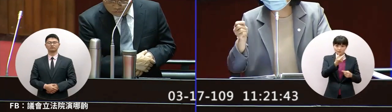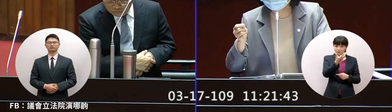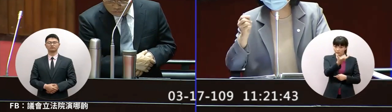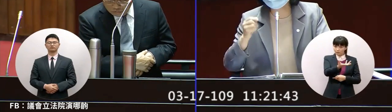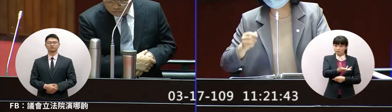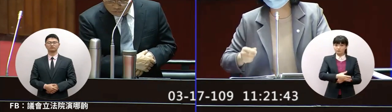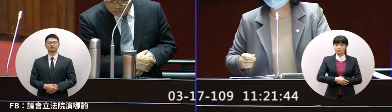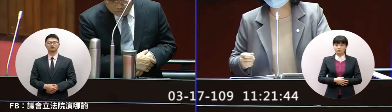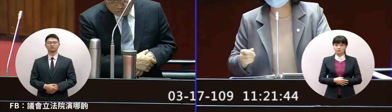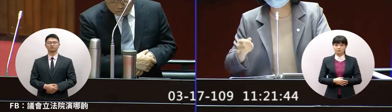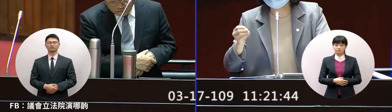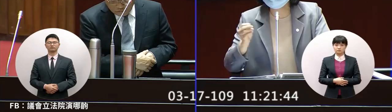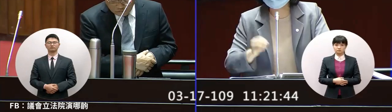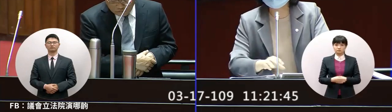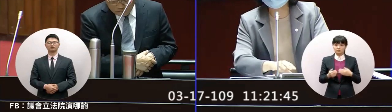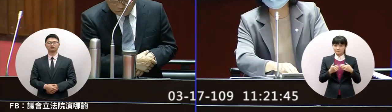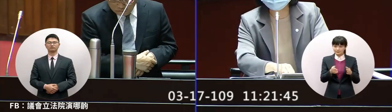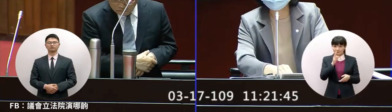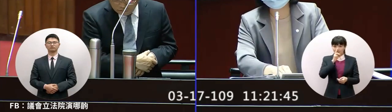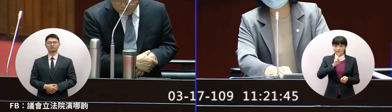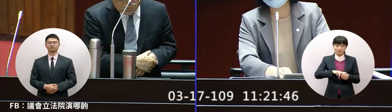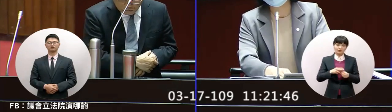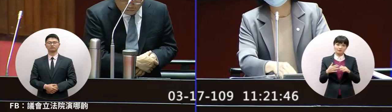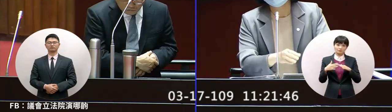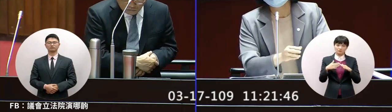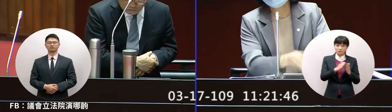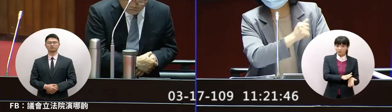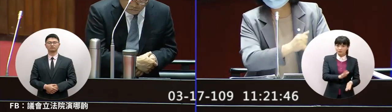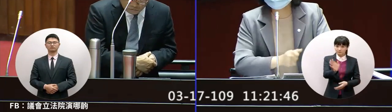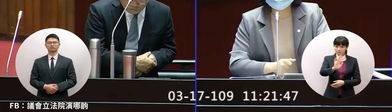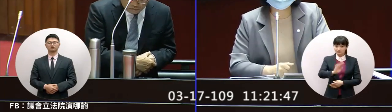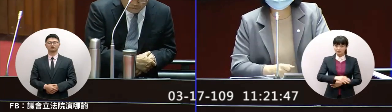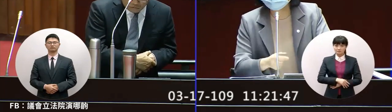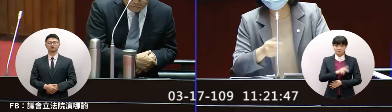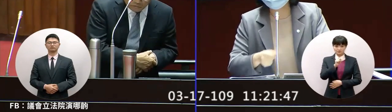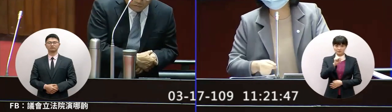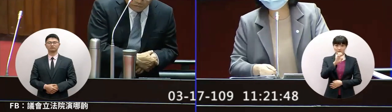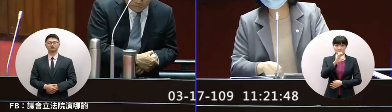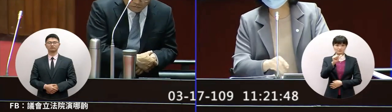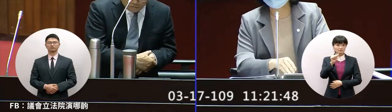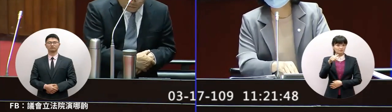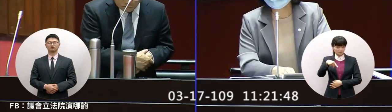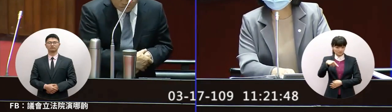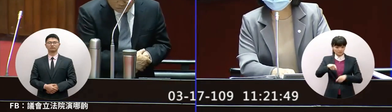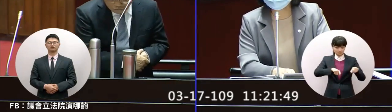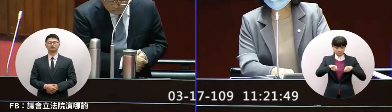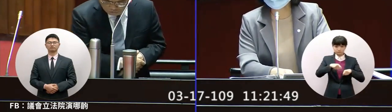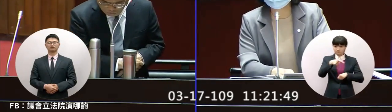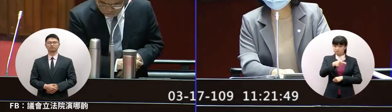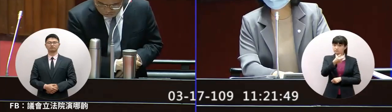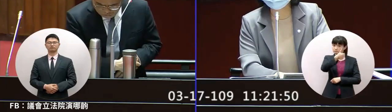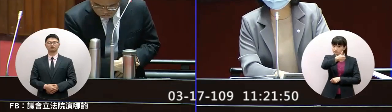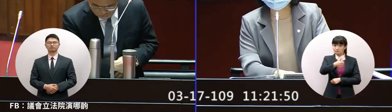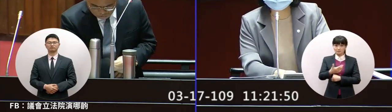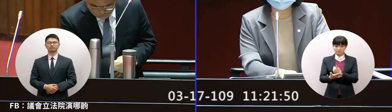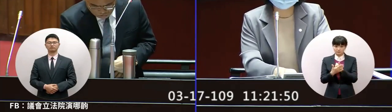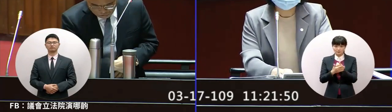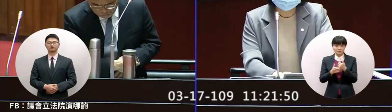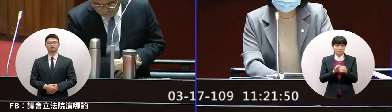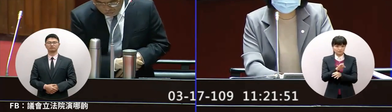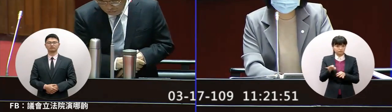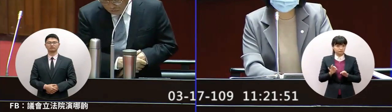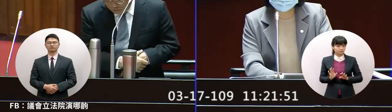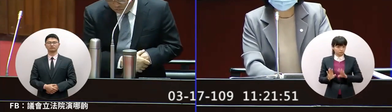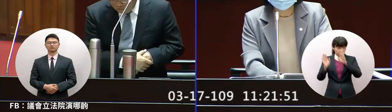湾的就业人口安尼落去大量的冲击，这个 NCAP 是一个好的制度啊，是可以帮助整个市场的成